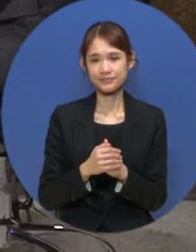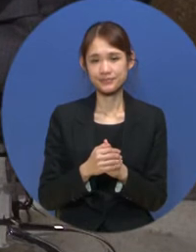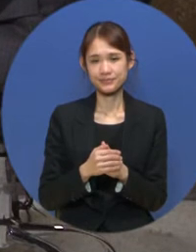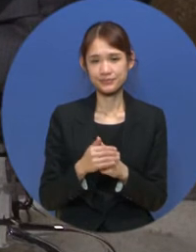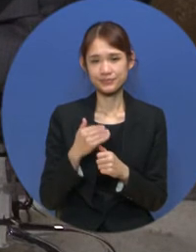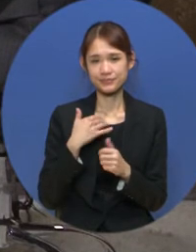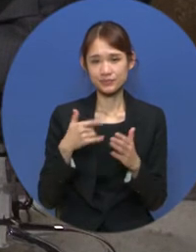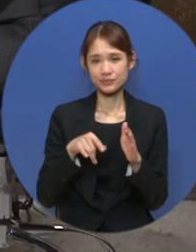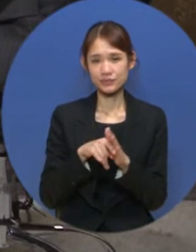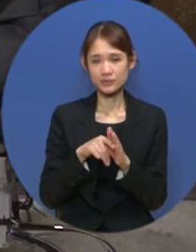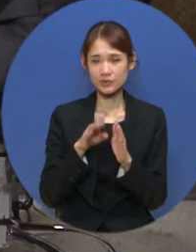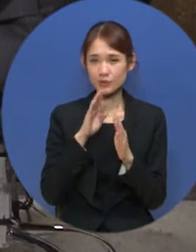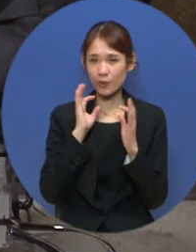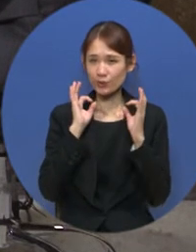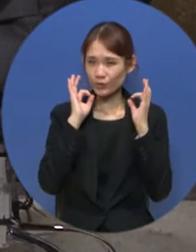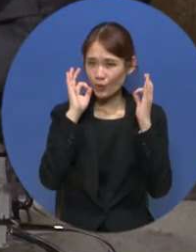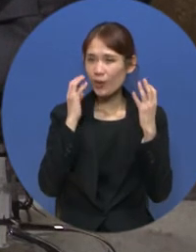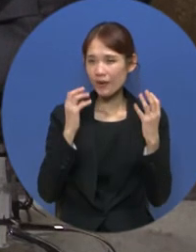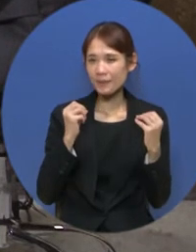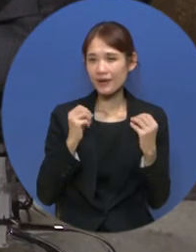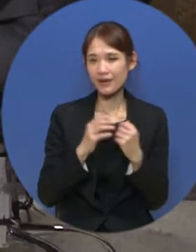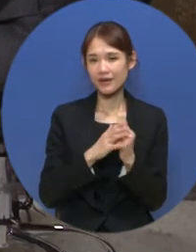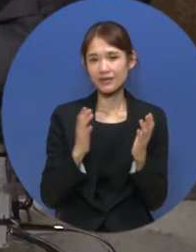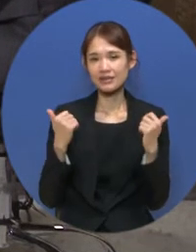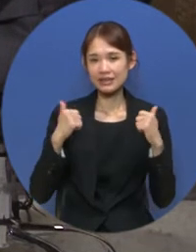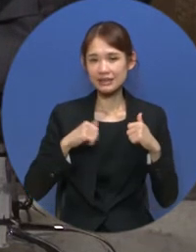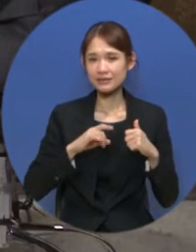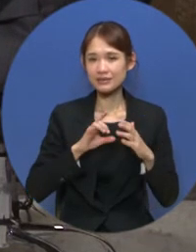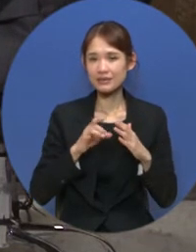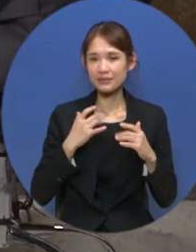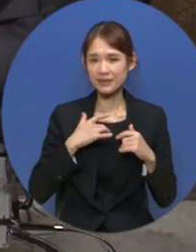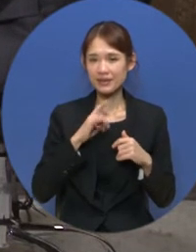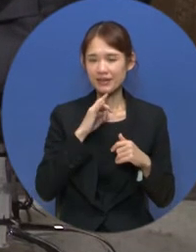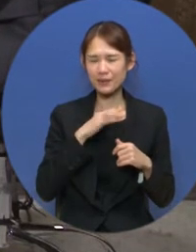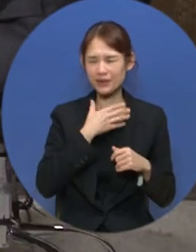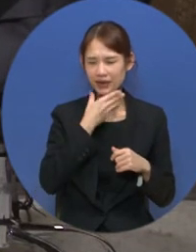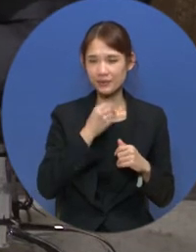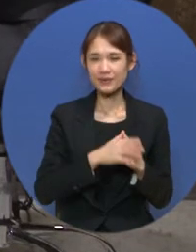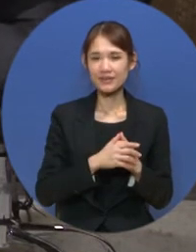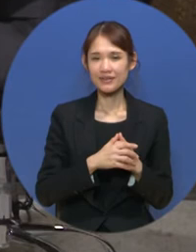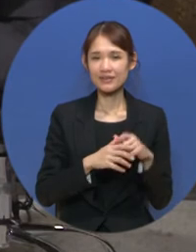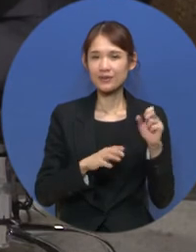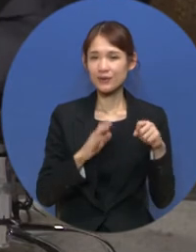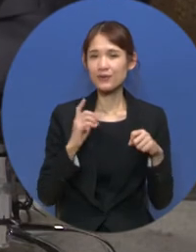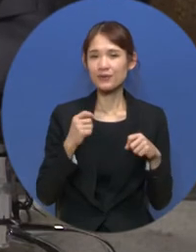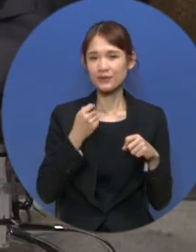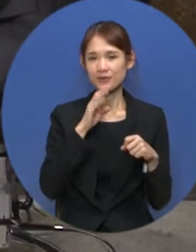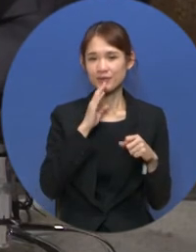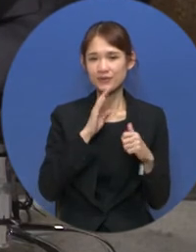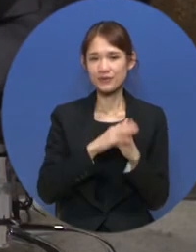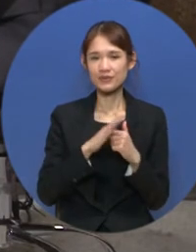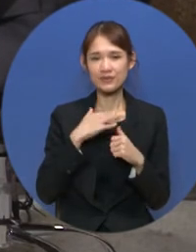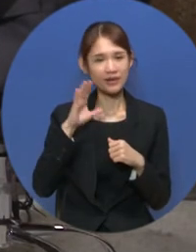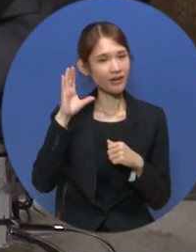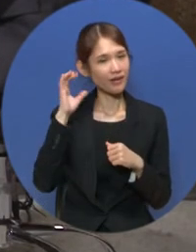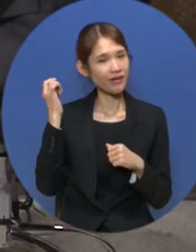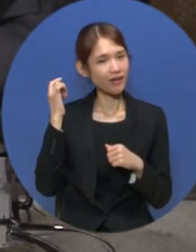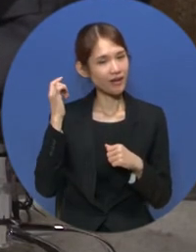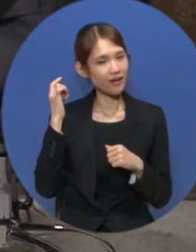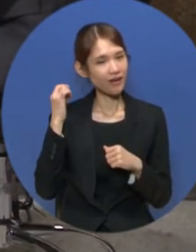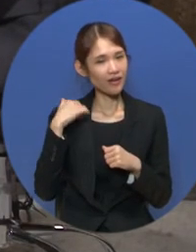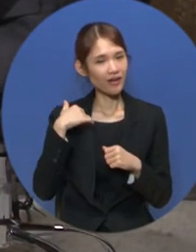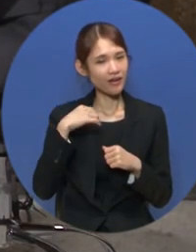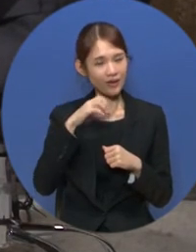저희를 위해서 정말 노력 많이 하신 것 같아요. 입을 때마다 사실은 행복합니다. 아, 근데 그러실 것 같아요. 제가 듣는데도 막